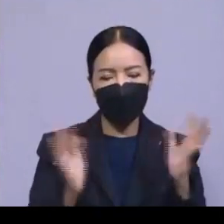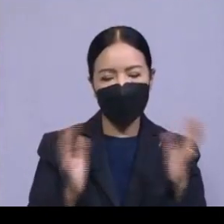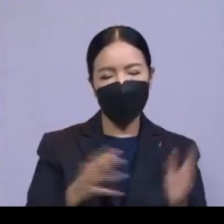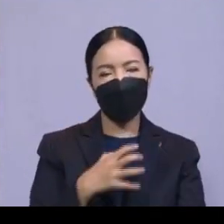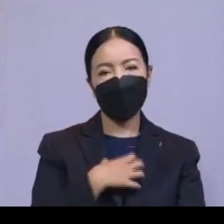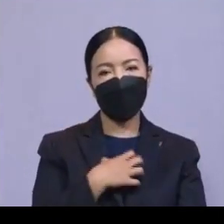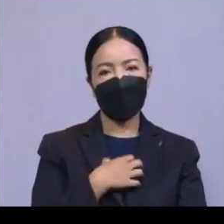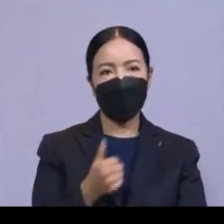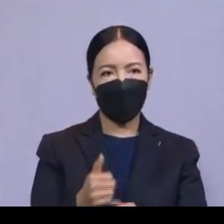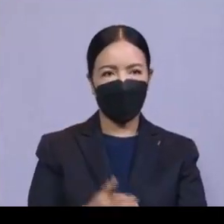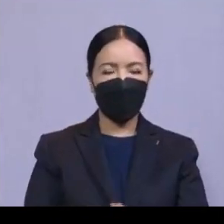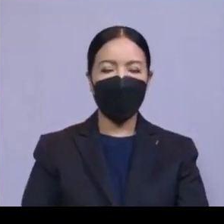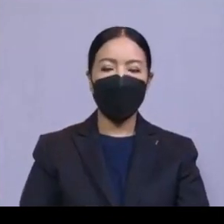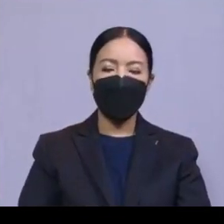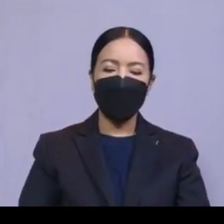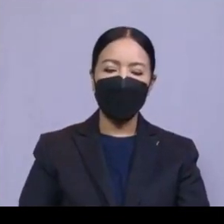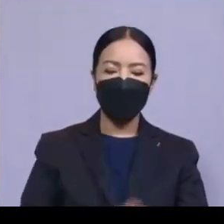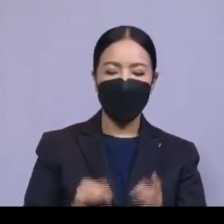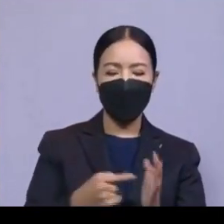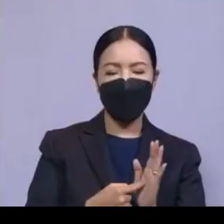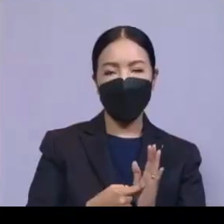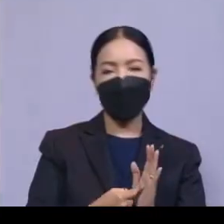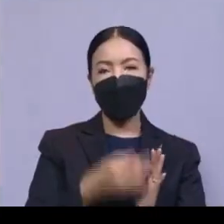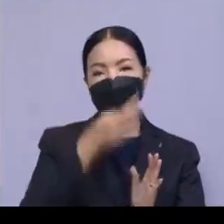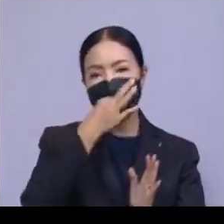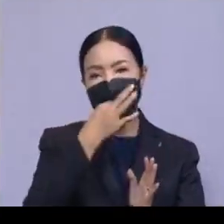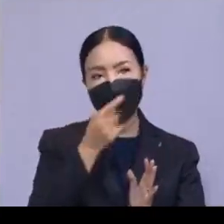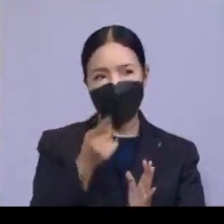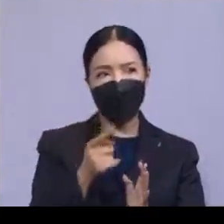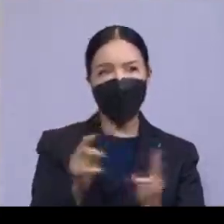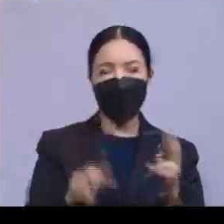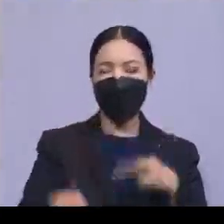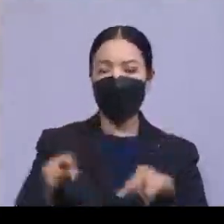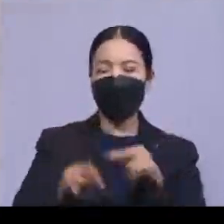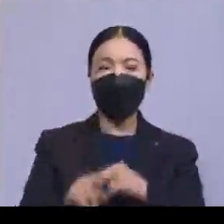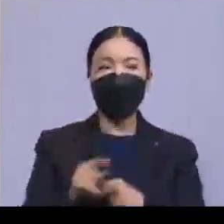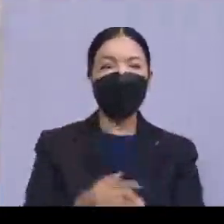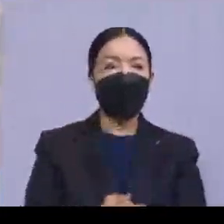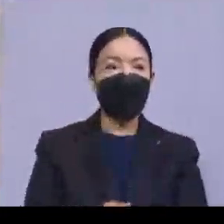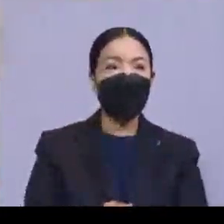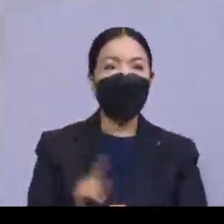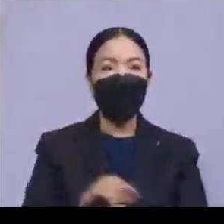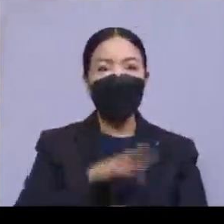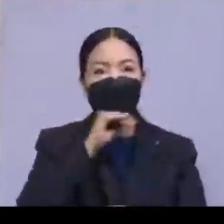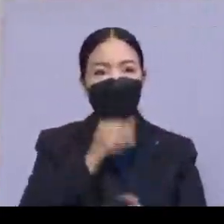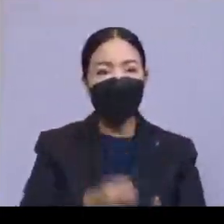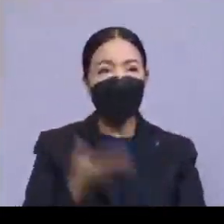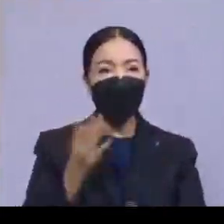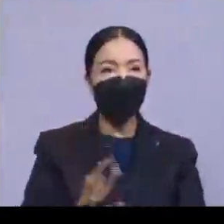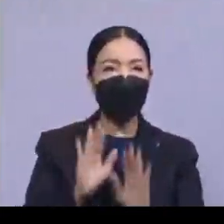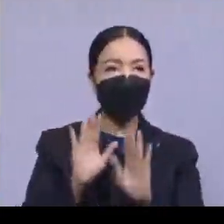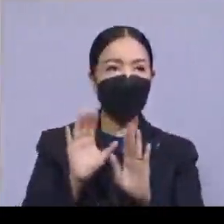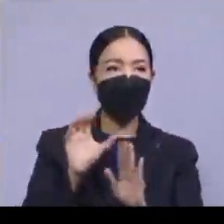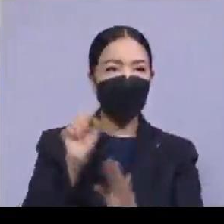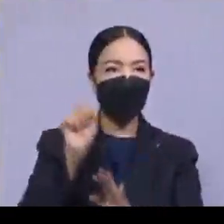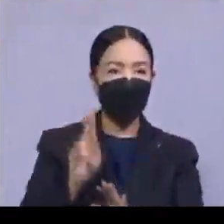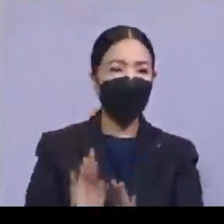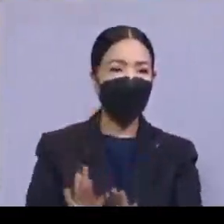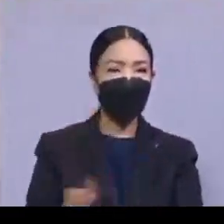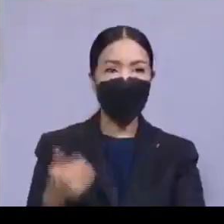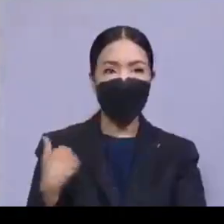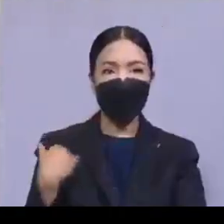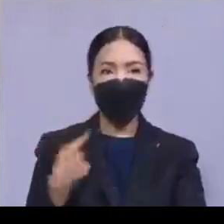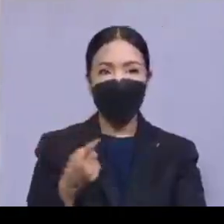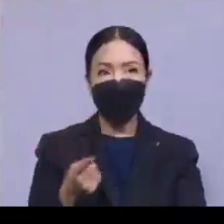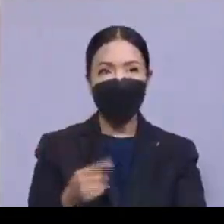เยอะยังจะดีซะกว่าที่สมุทรสาครคะโอ้โหเขาไปตรวจดูว่าในๆทำไมหมูแพงกับทุนหรือเปล่าเจ้าหน้าที่ลงตรวจ